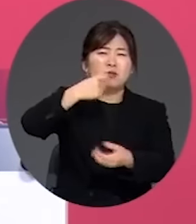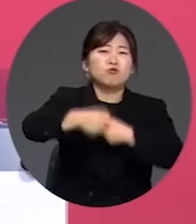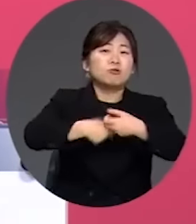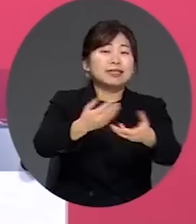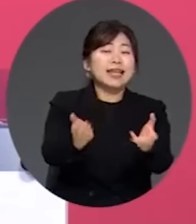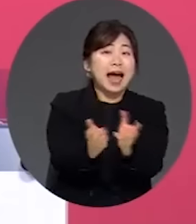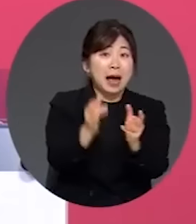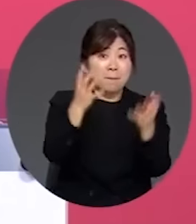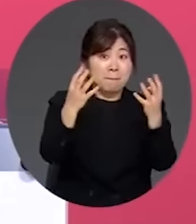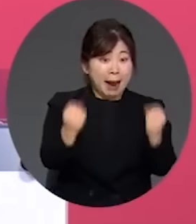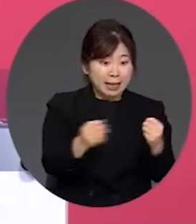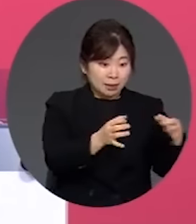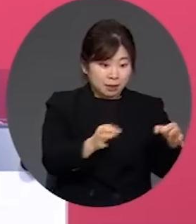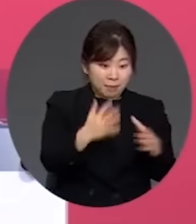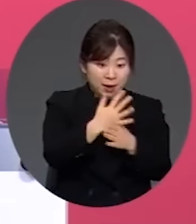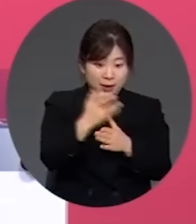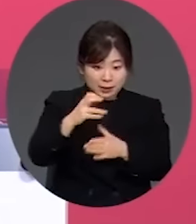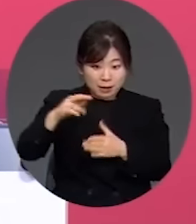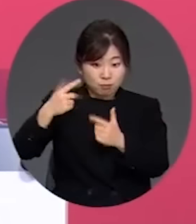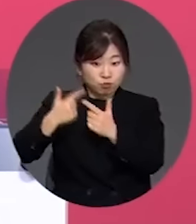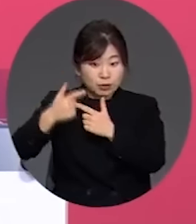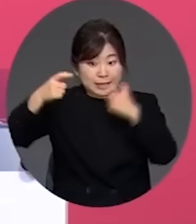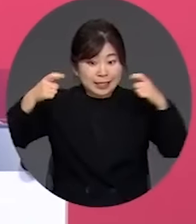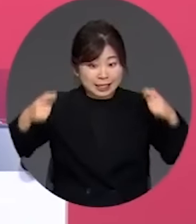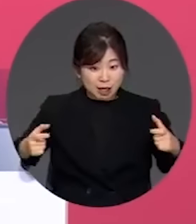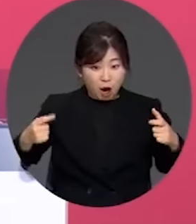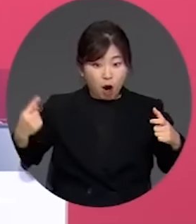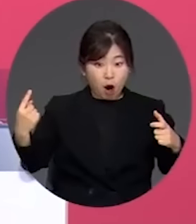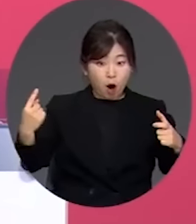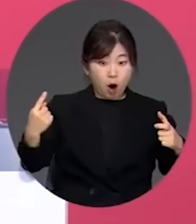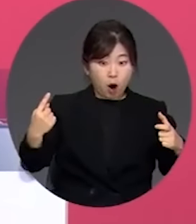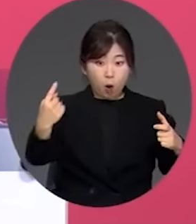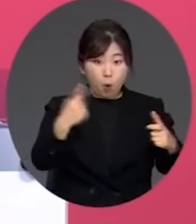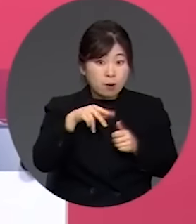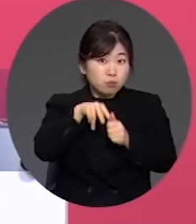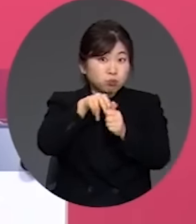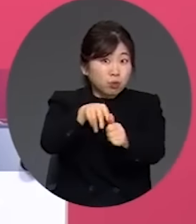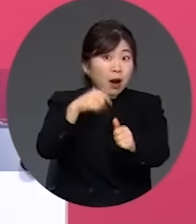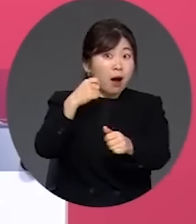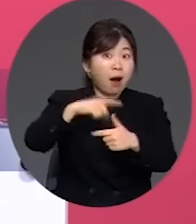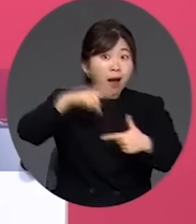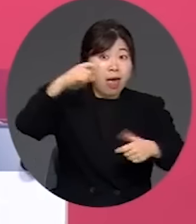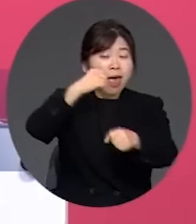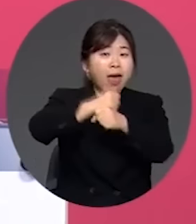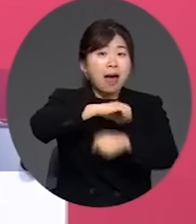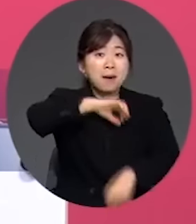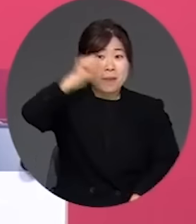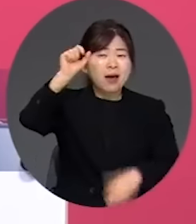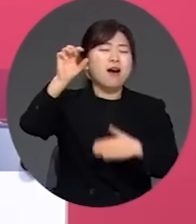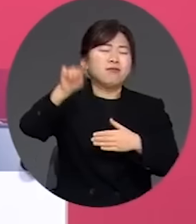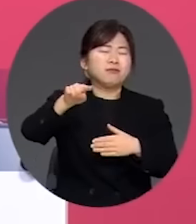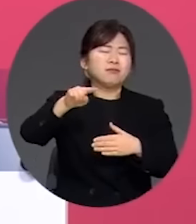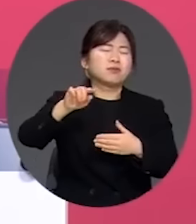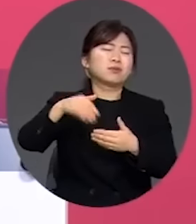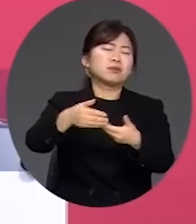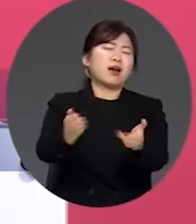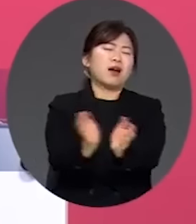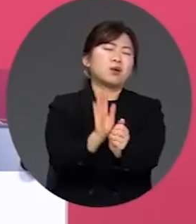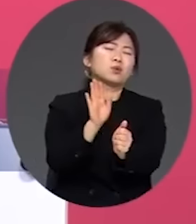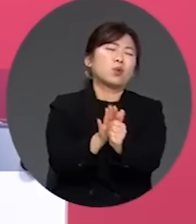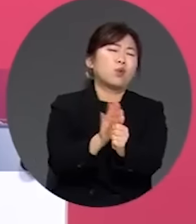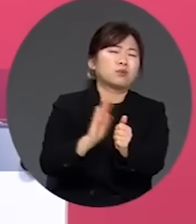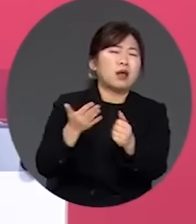가서 승리를 이끌어 주시면 이건 총선승리에 큰 도움이 되겠다라는 말씀을 드렸고 그래서